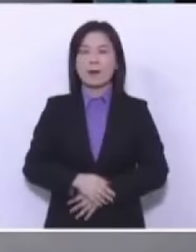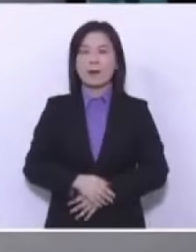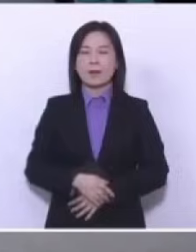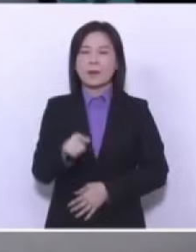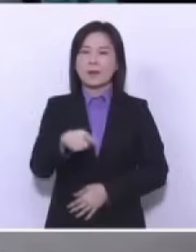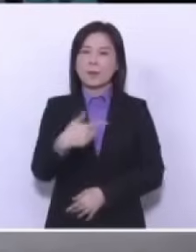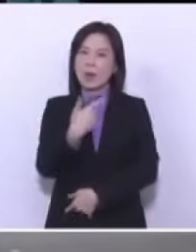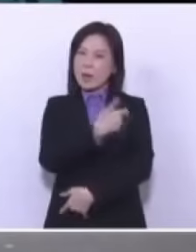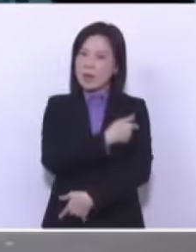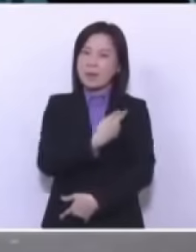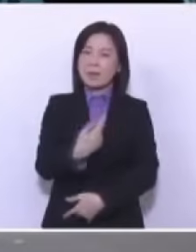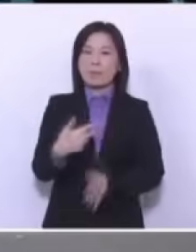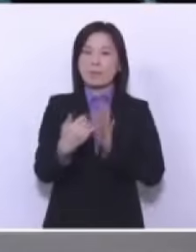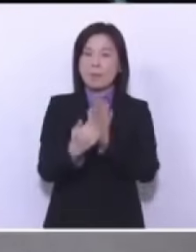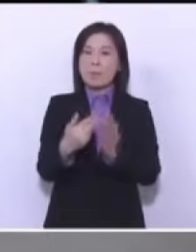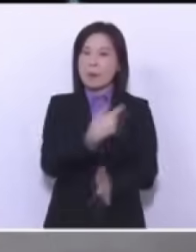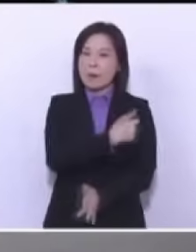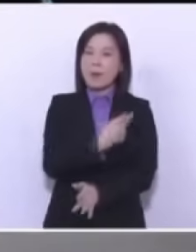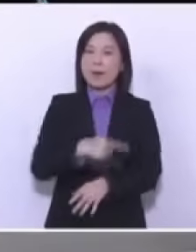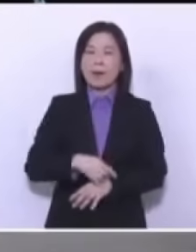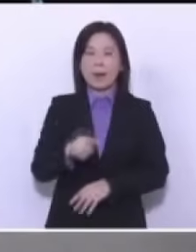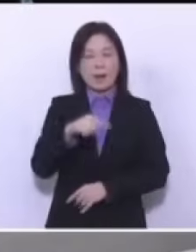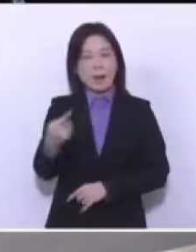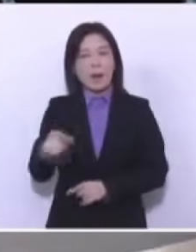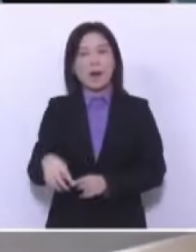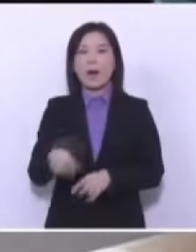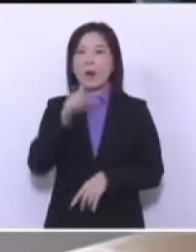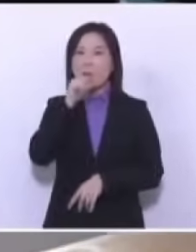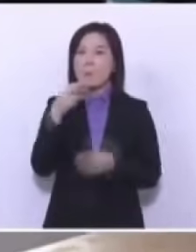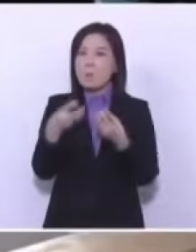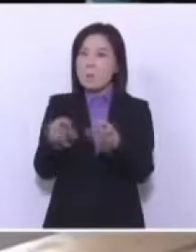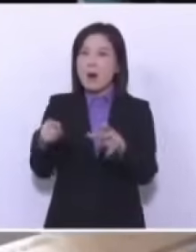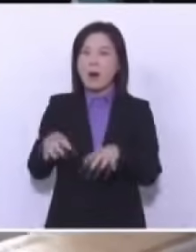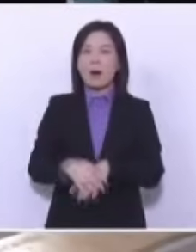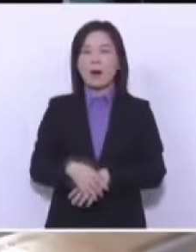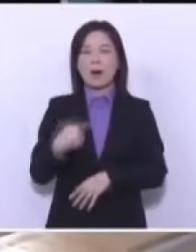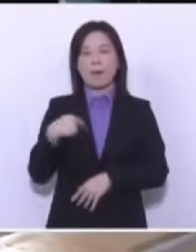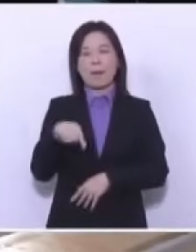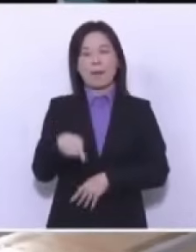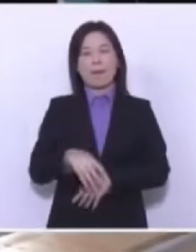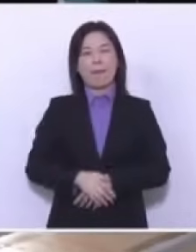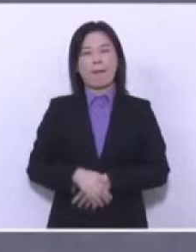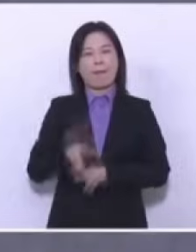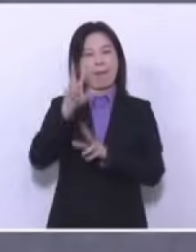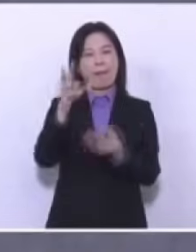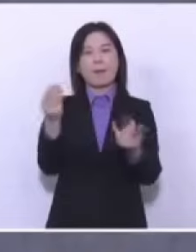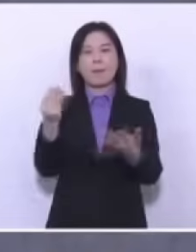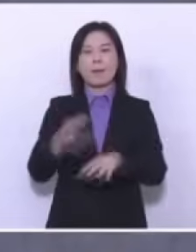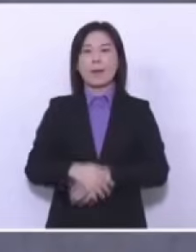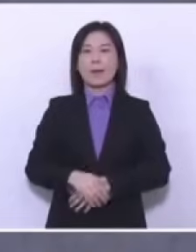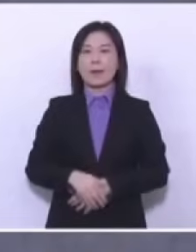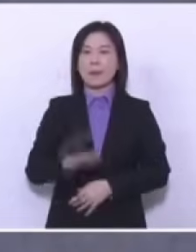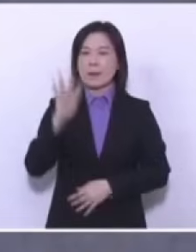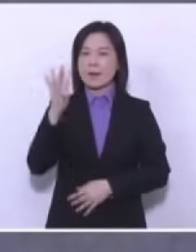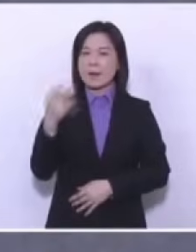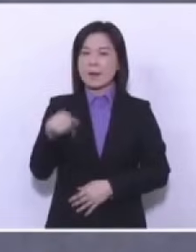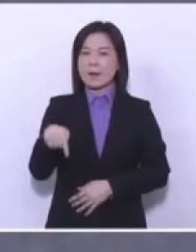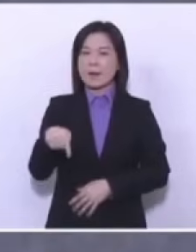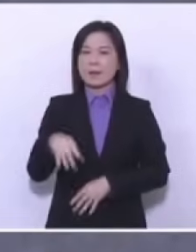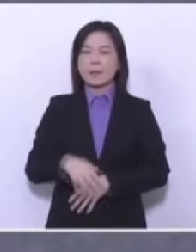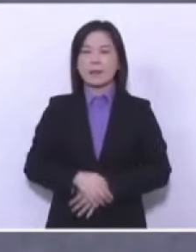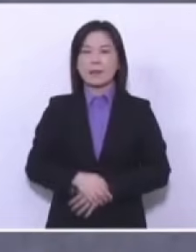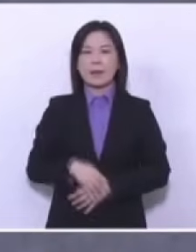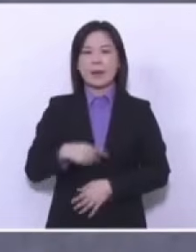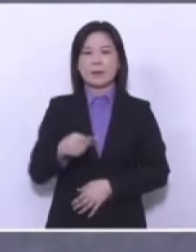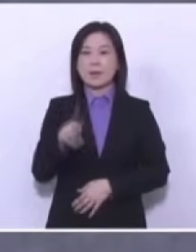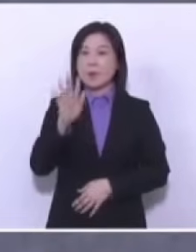到鸡蛋，我看到的是没有政治诚信。更重要的，有一个新的东西叫封存